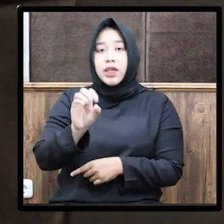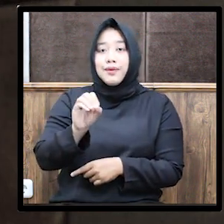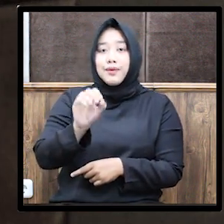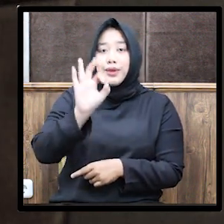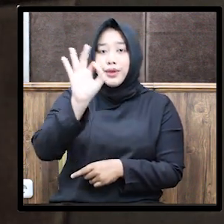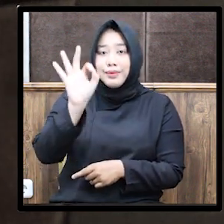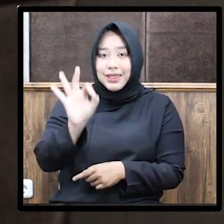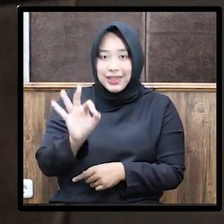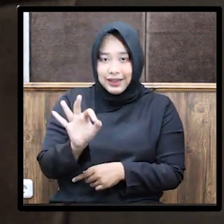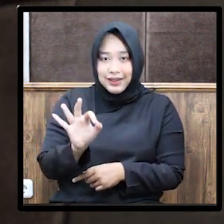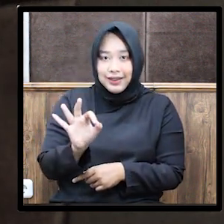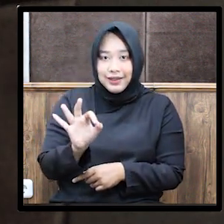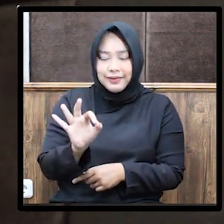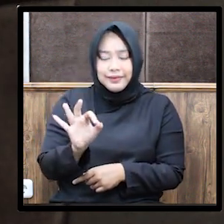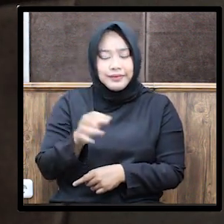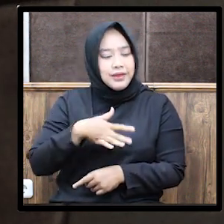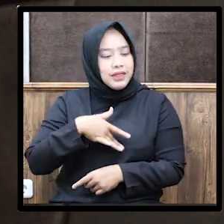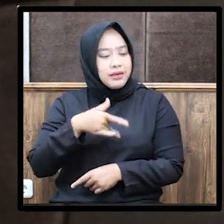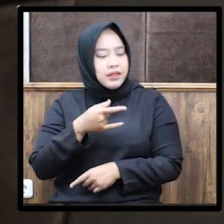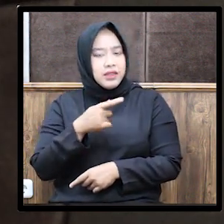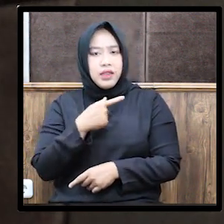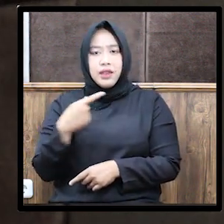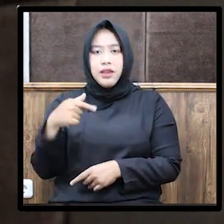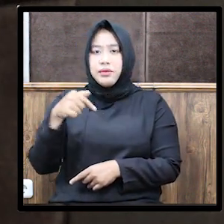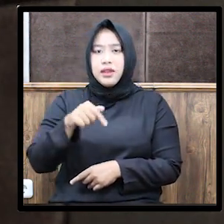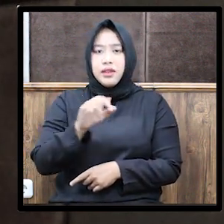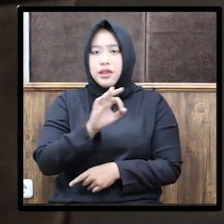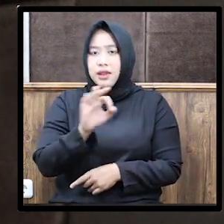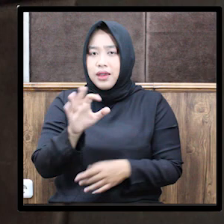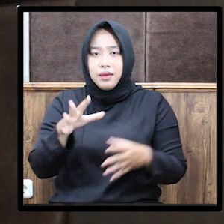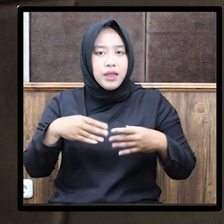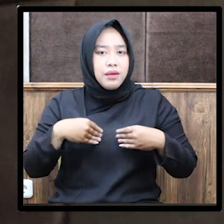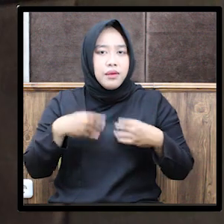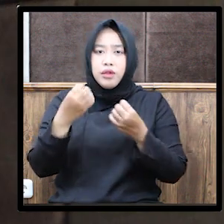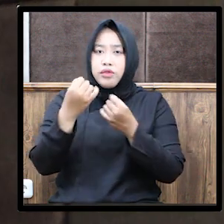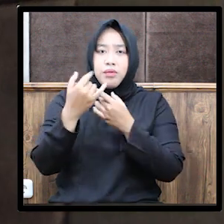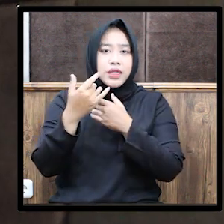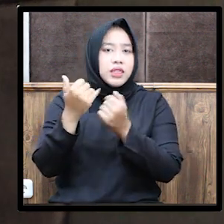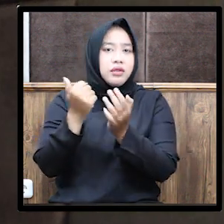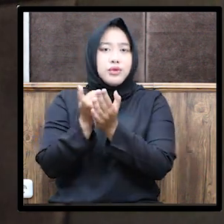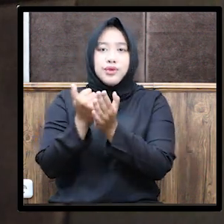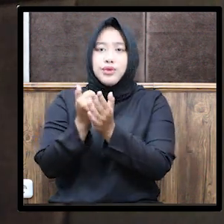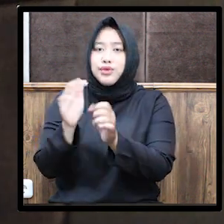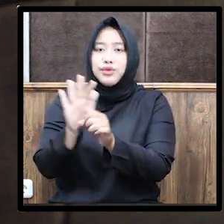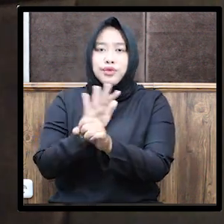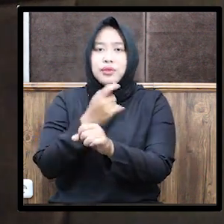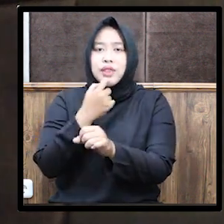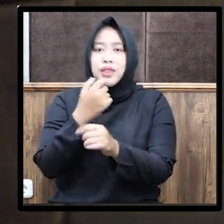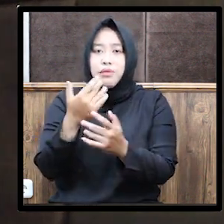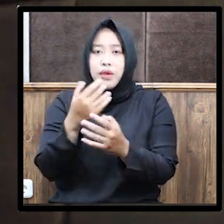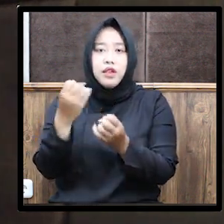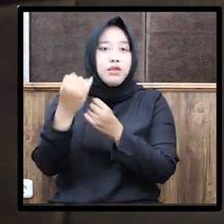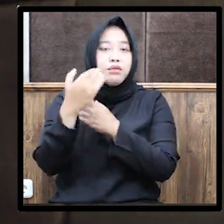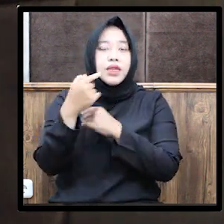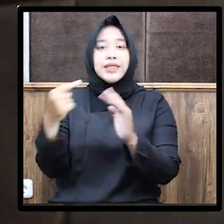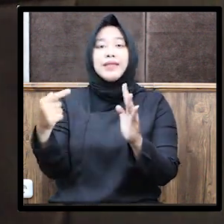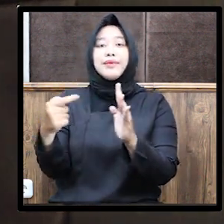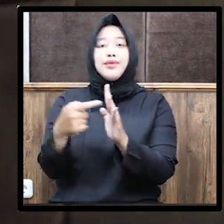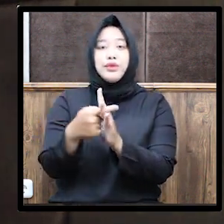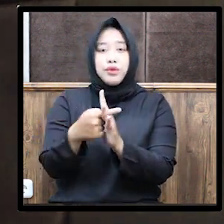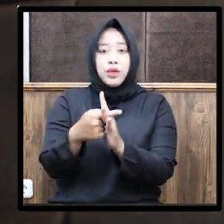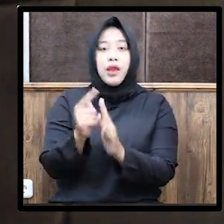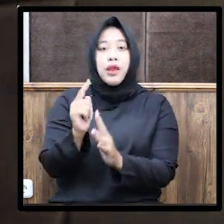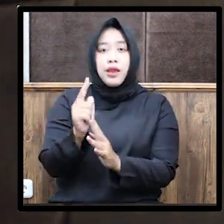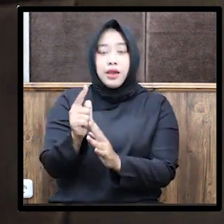ada di antara teman-teman, ya, yaitu sekitar 30%, itu yang merasa bahwa kami tidak mendapat informasi